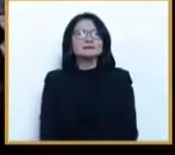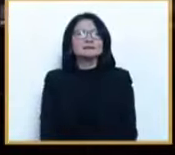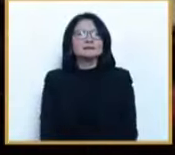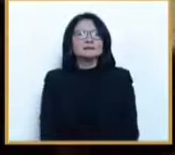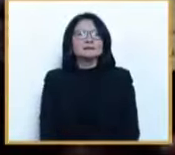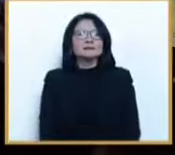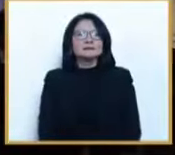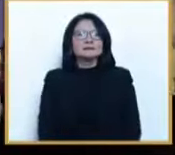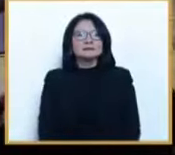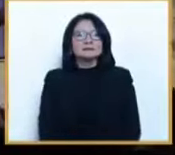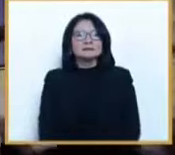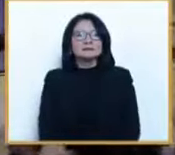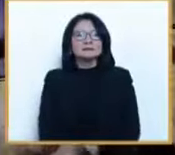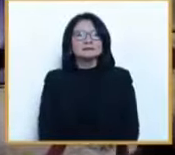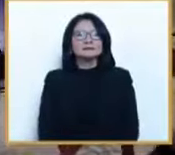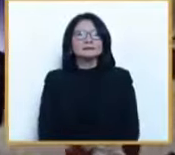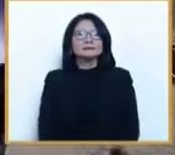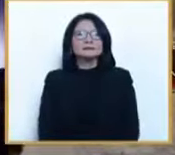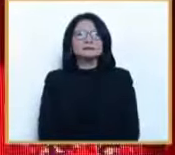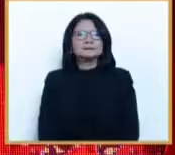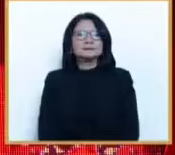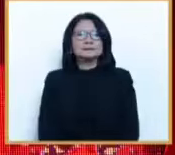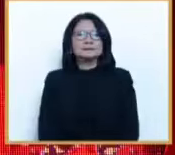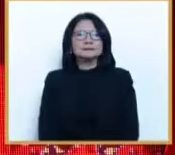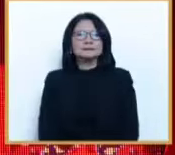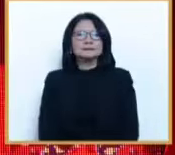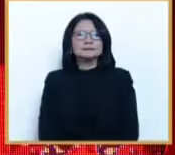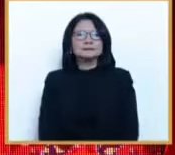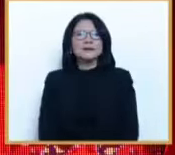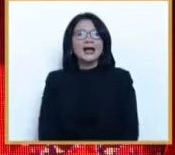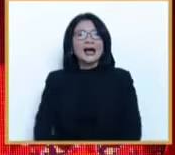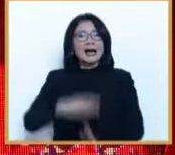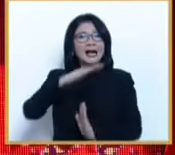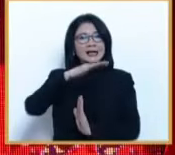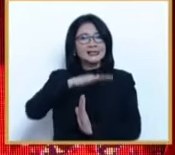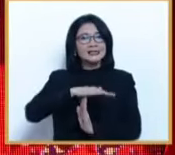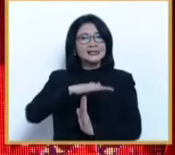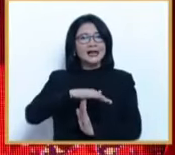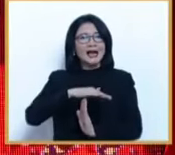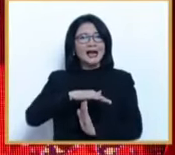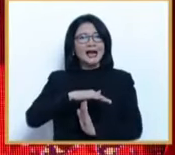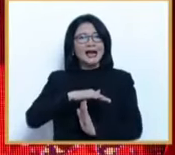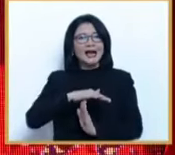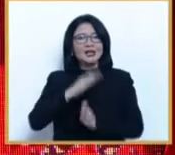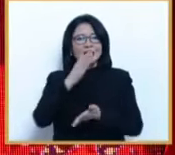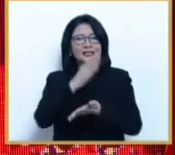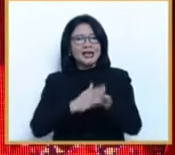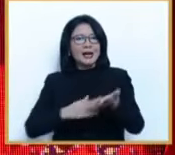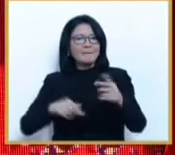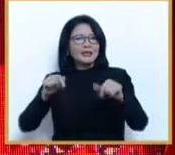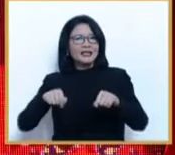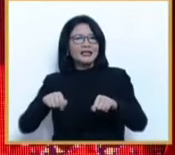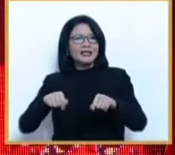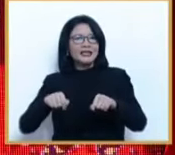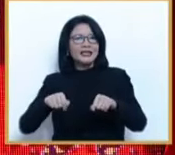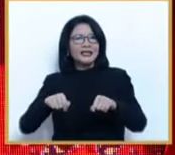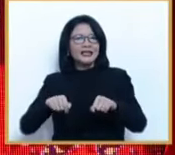sesi apresiasi kembali nanti baik hadirin dan pemirsa kita akan Jedah sejenak dan untuk di segmen berikutnya kita nanti juga masih akan